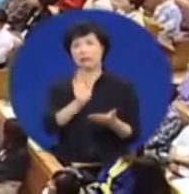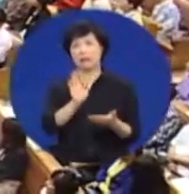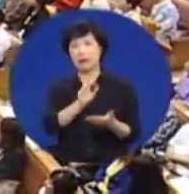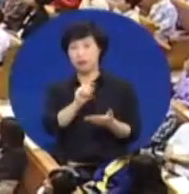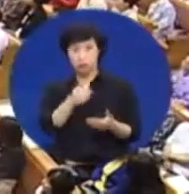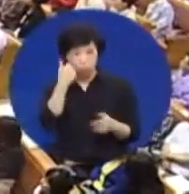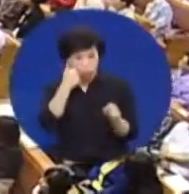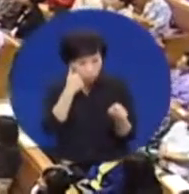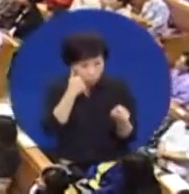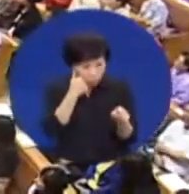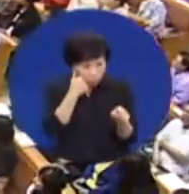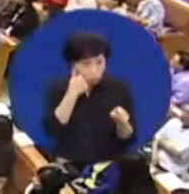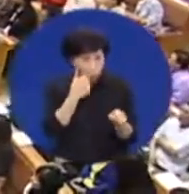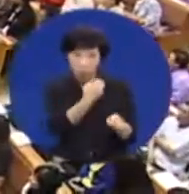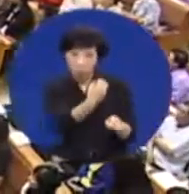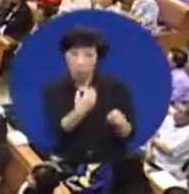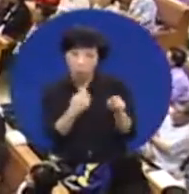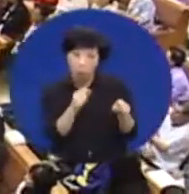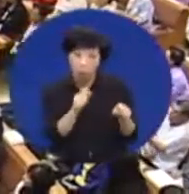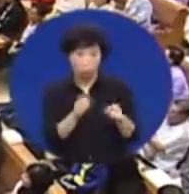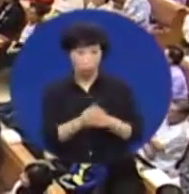저 사람은 무슨 말로는